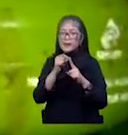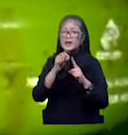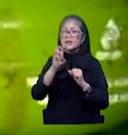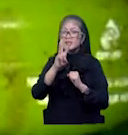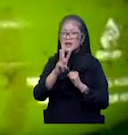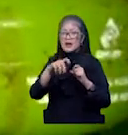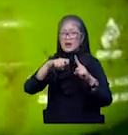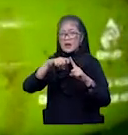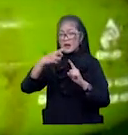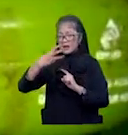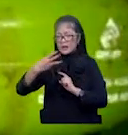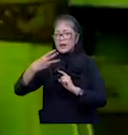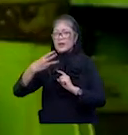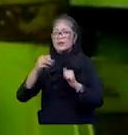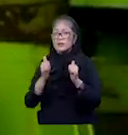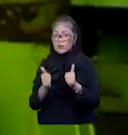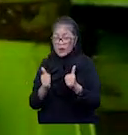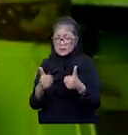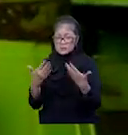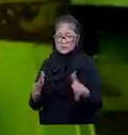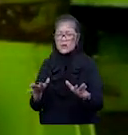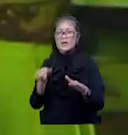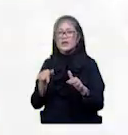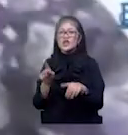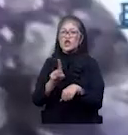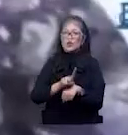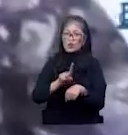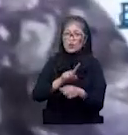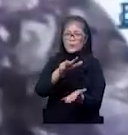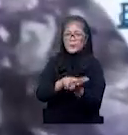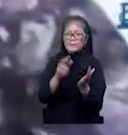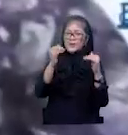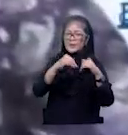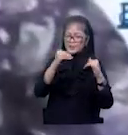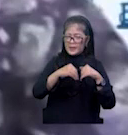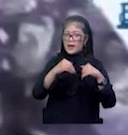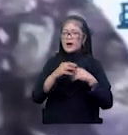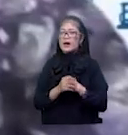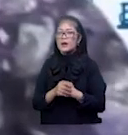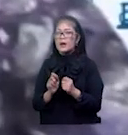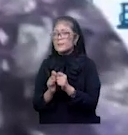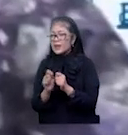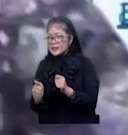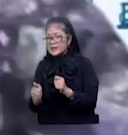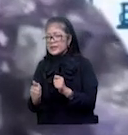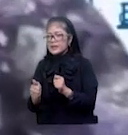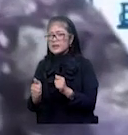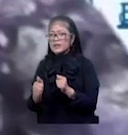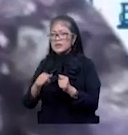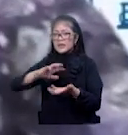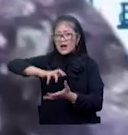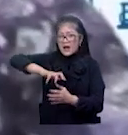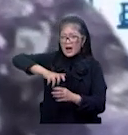LPG subsidi 3 kg di penyalur resmi Pertamina. Mengenai pembelian LPG 3 kilo atau